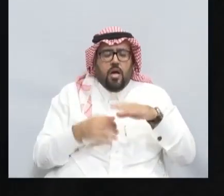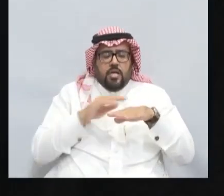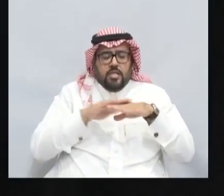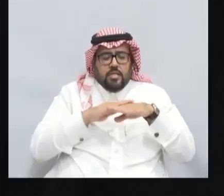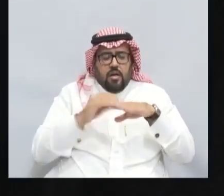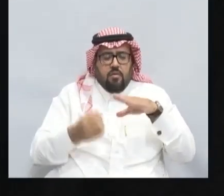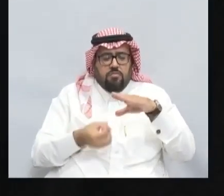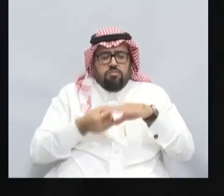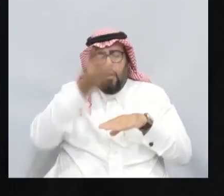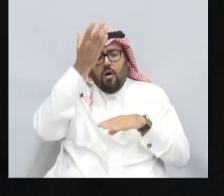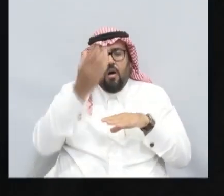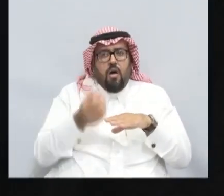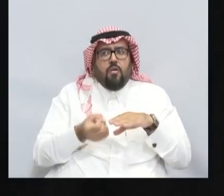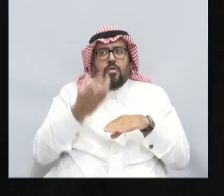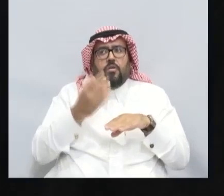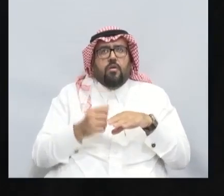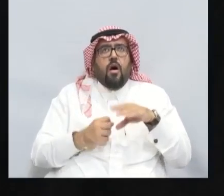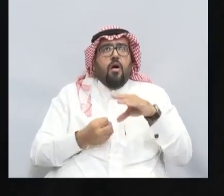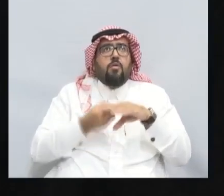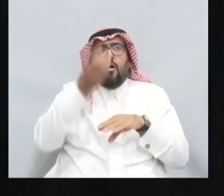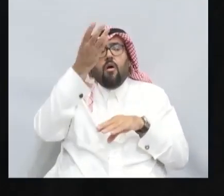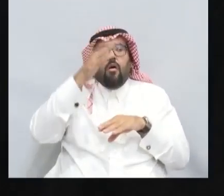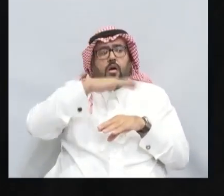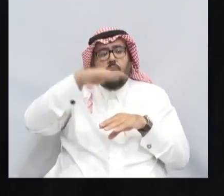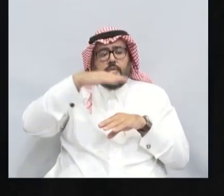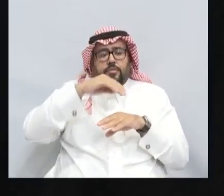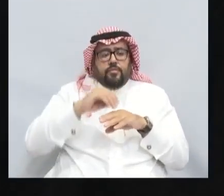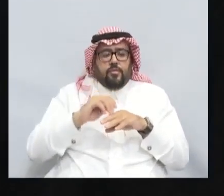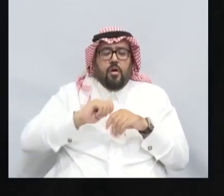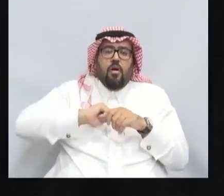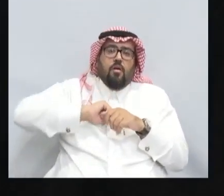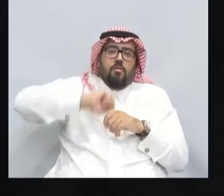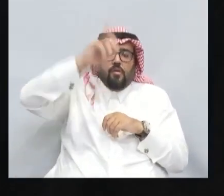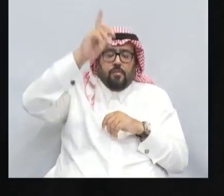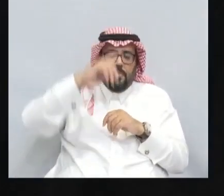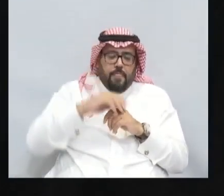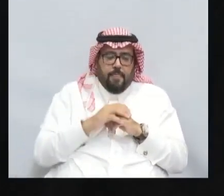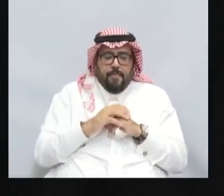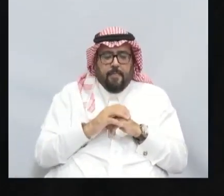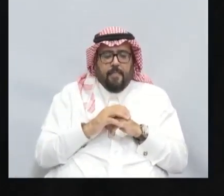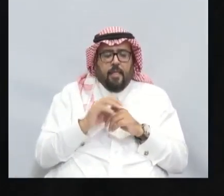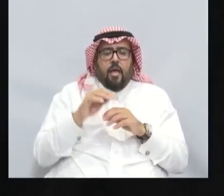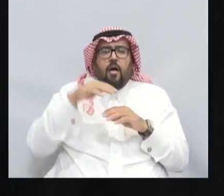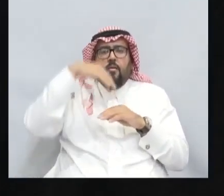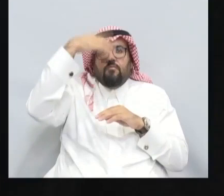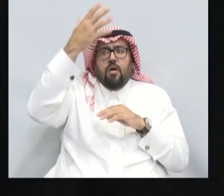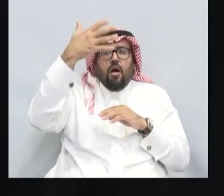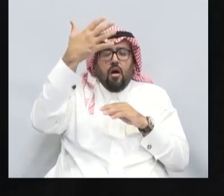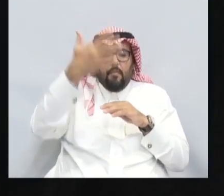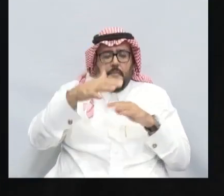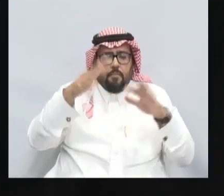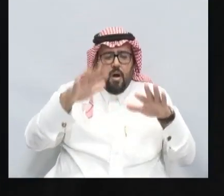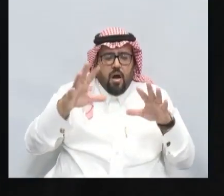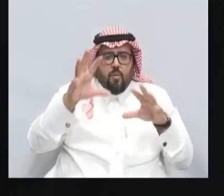الستار، خرجت إلى ماذا؟ إلى سطح الأرض، ارتفاعات هائلة، ارتفعت لأعلى، بردت. عندما